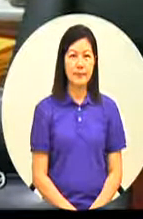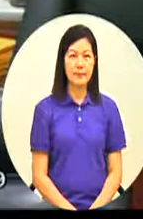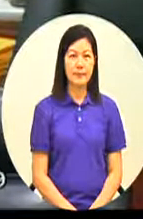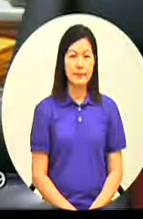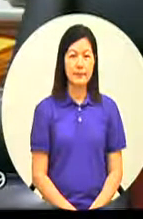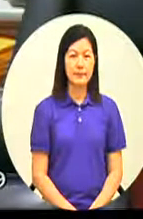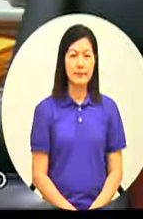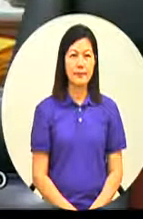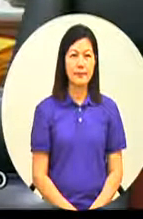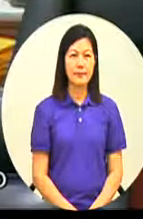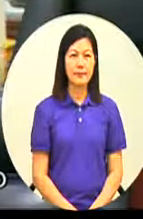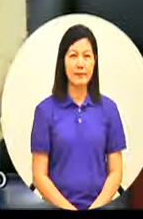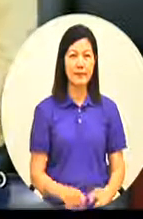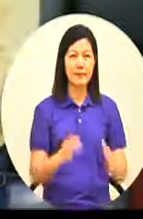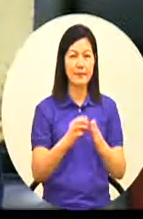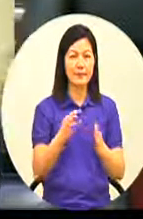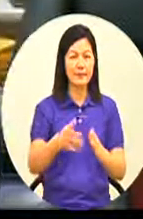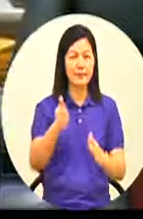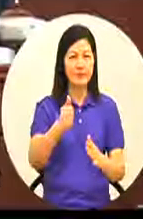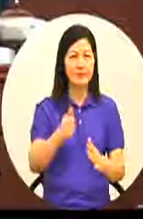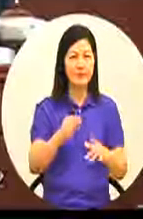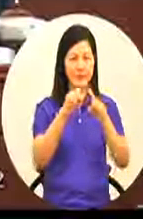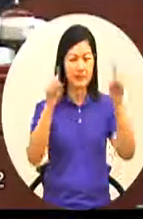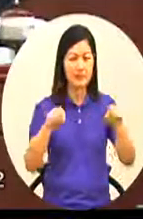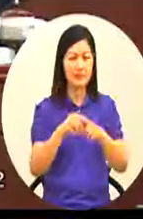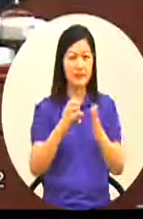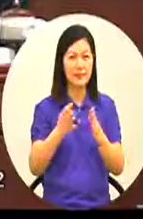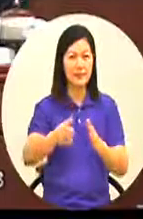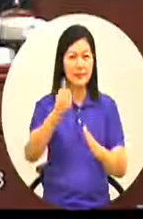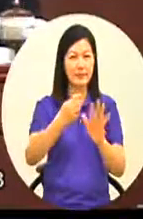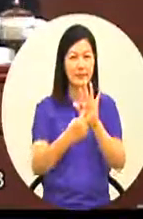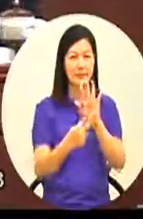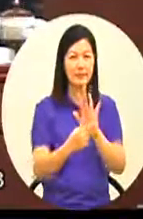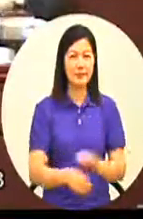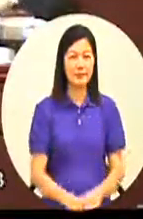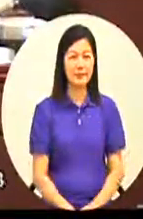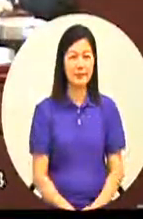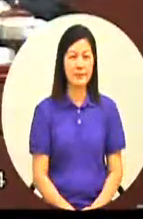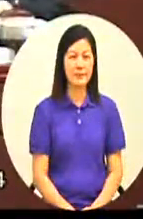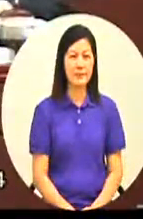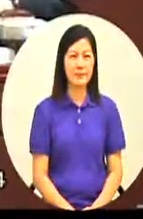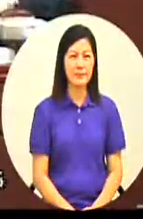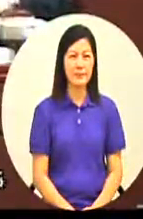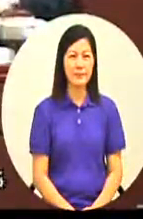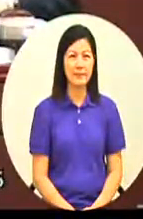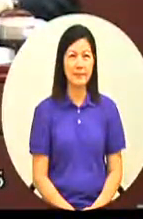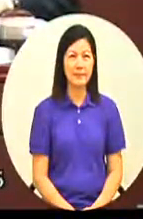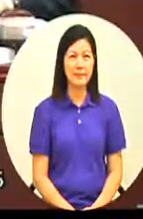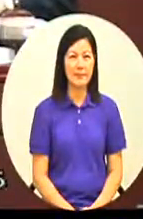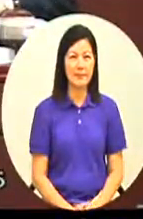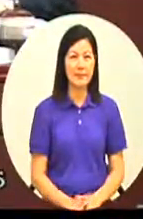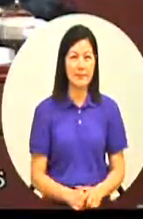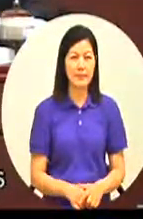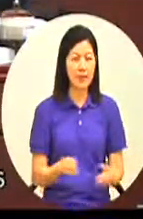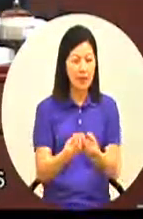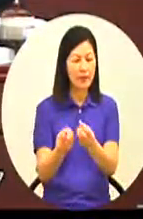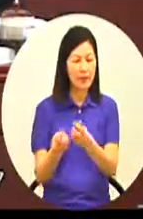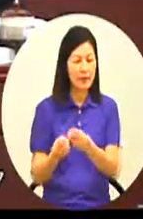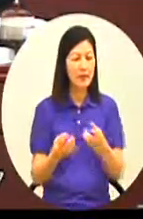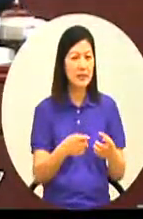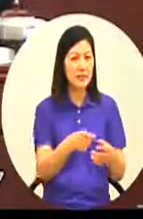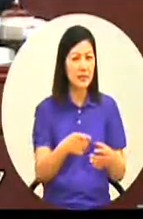好，局长答复啊。好，张局长答复。 好，谢谢主席，哦，谢谢陈议员哈，对我们这个整个在灾难发生的这样